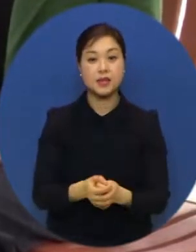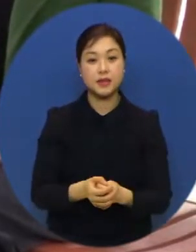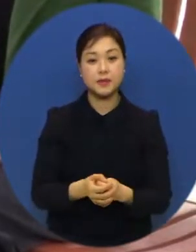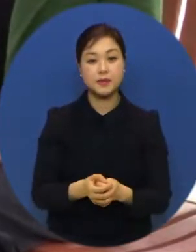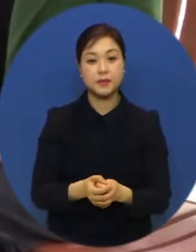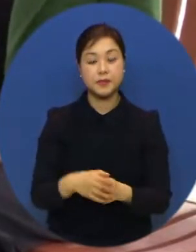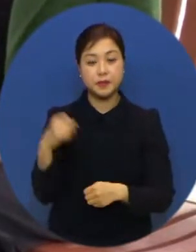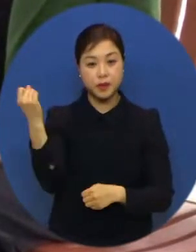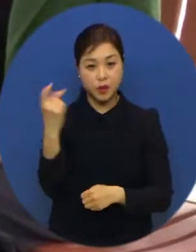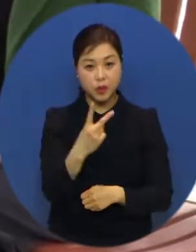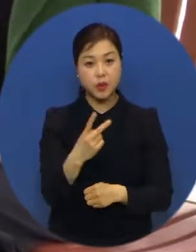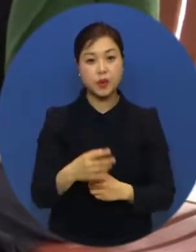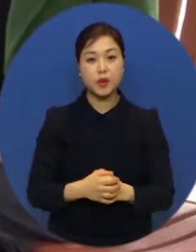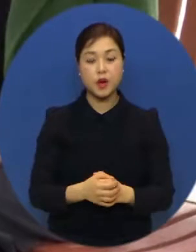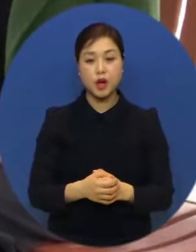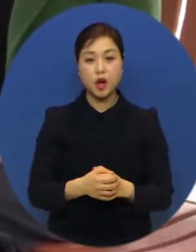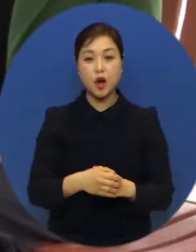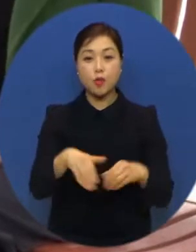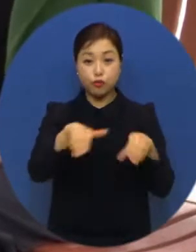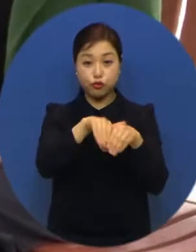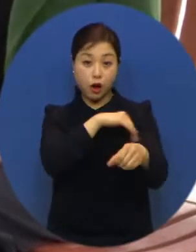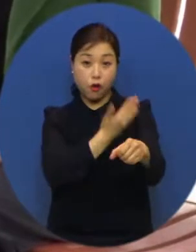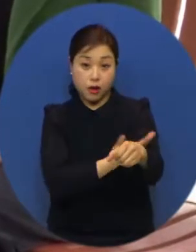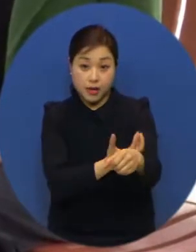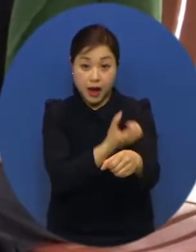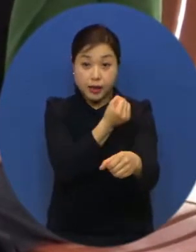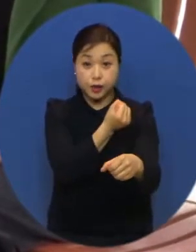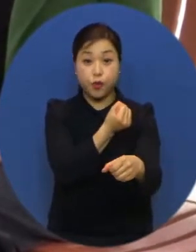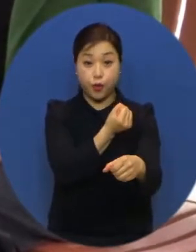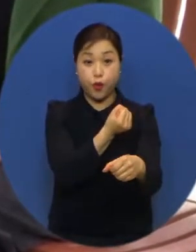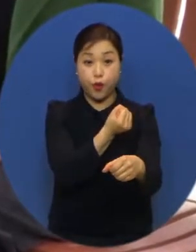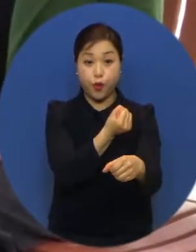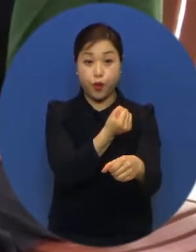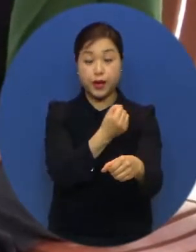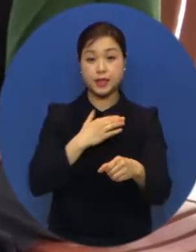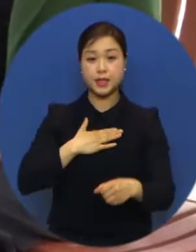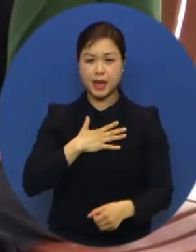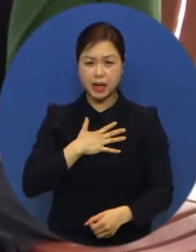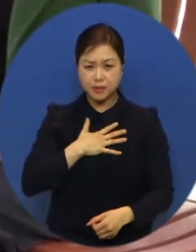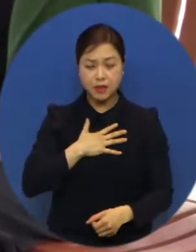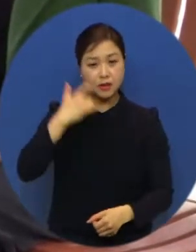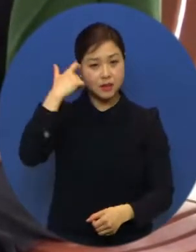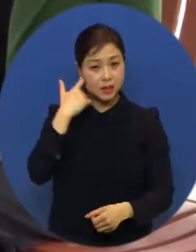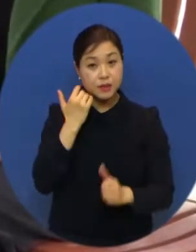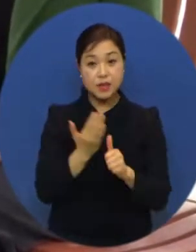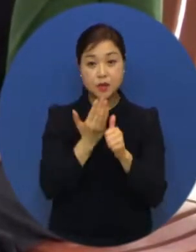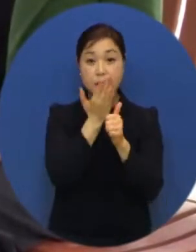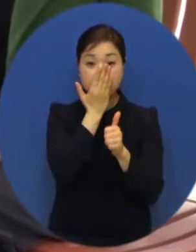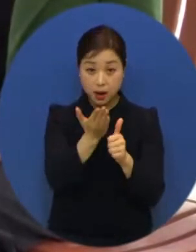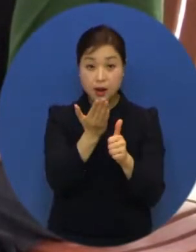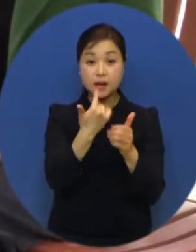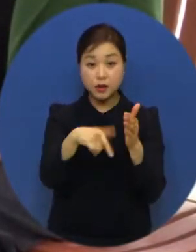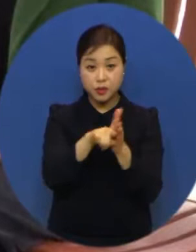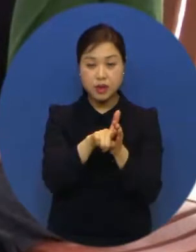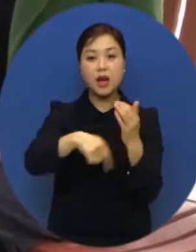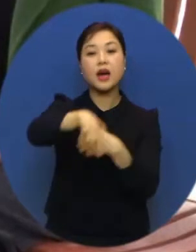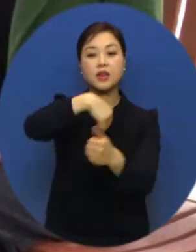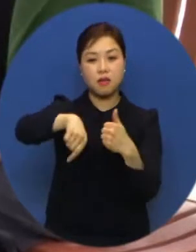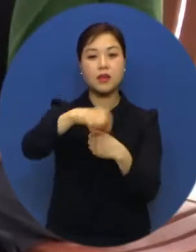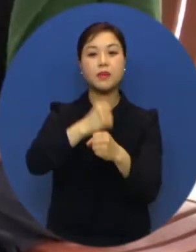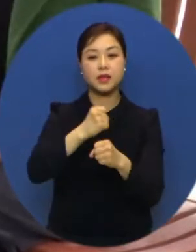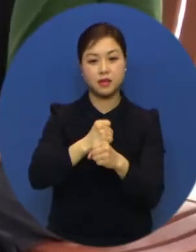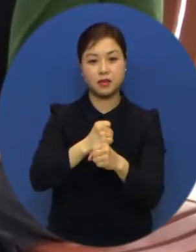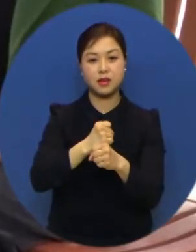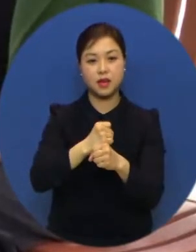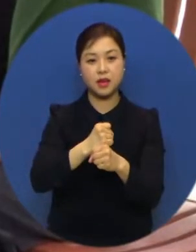또 문화의 어떤 권리를 가지고 자기의 감수성을 키워갈 수 있도록 그러한 환경을 만들어주는